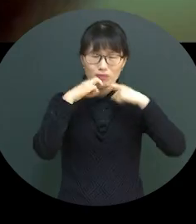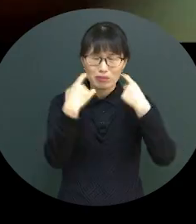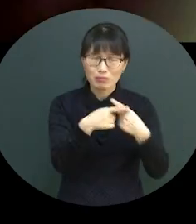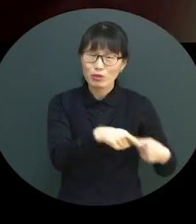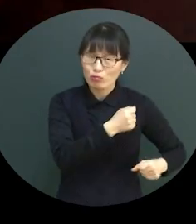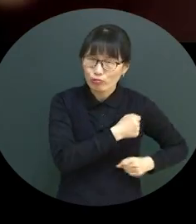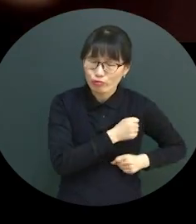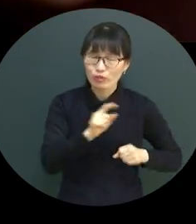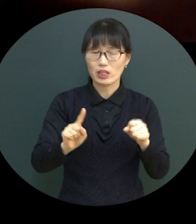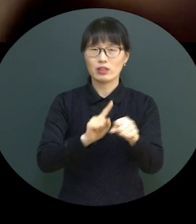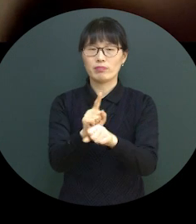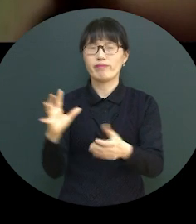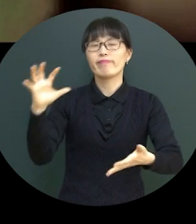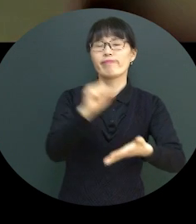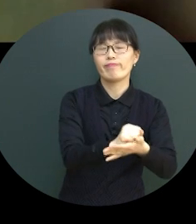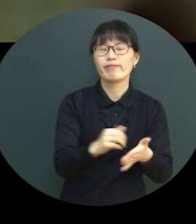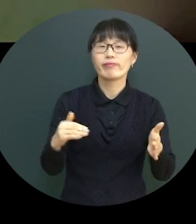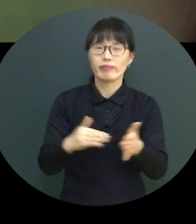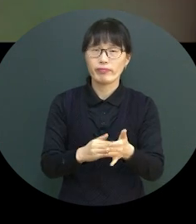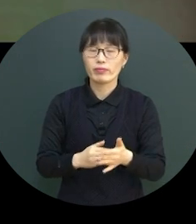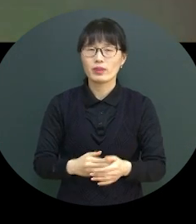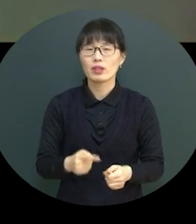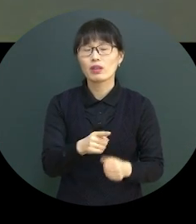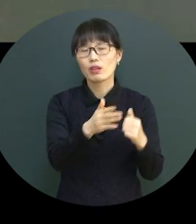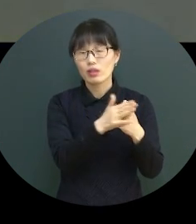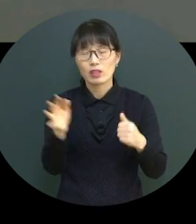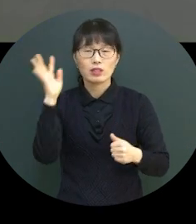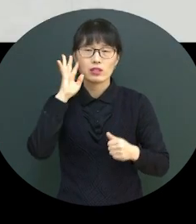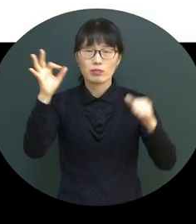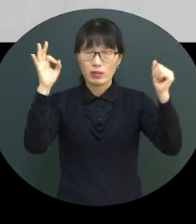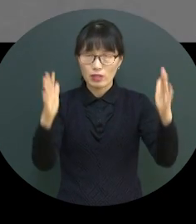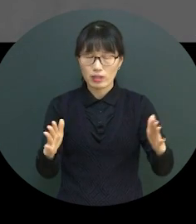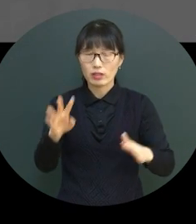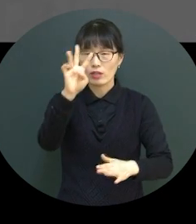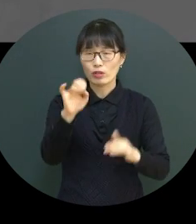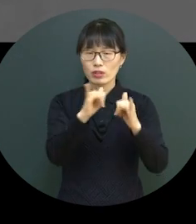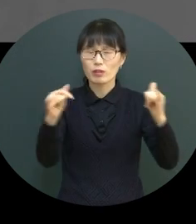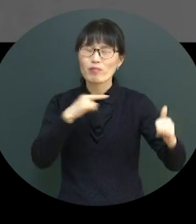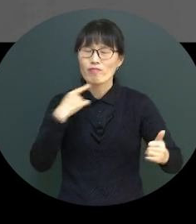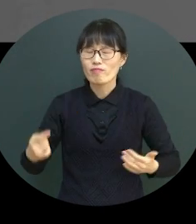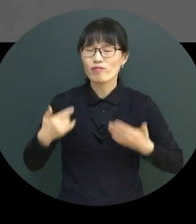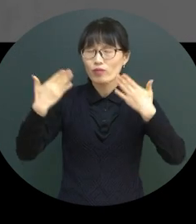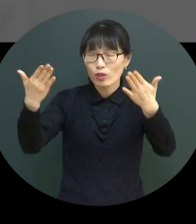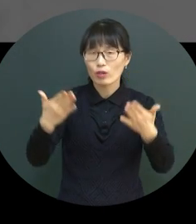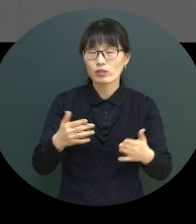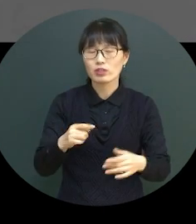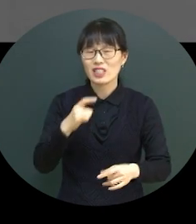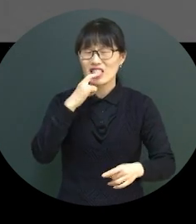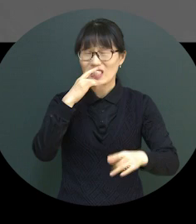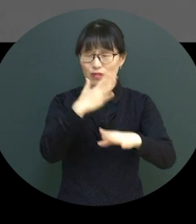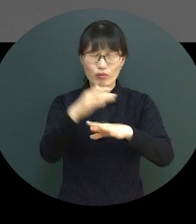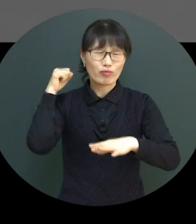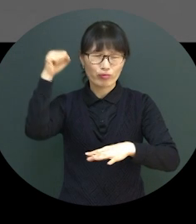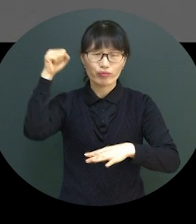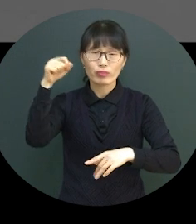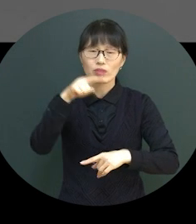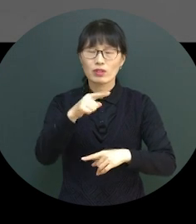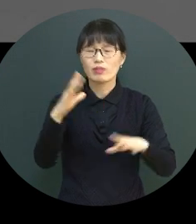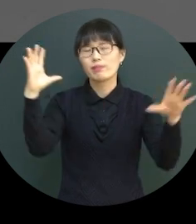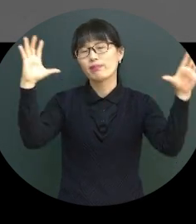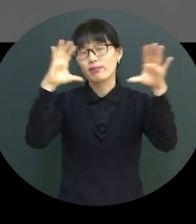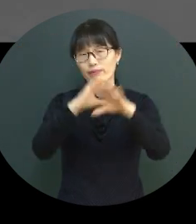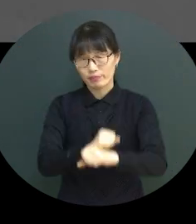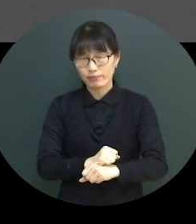만에 진압되었습니다. 그렇게 10일간 광주 시민들의 목숨을 내건 민주화 항쟁은 막을